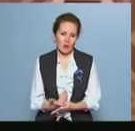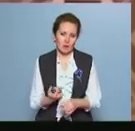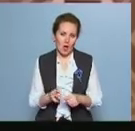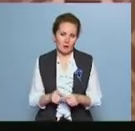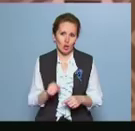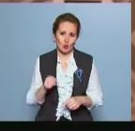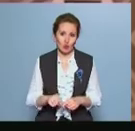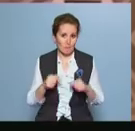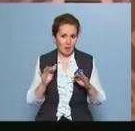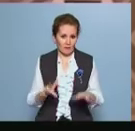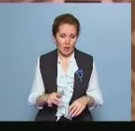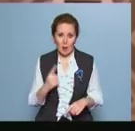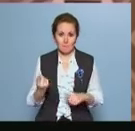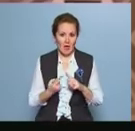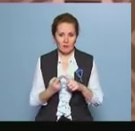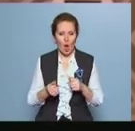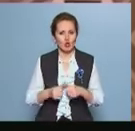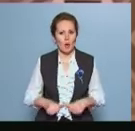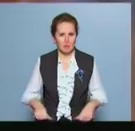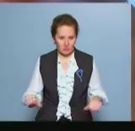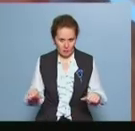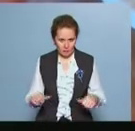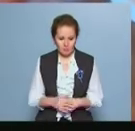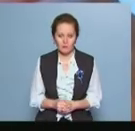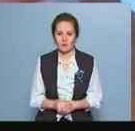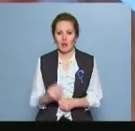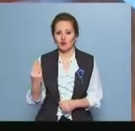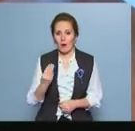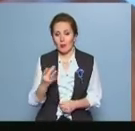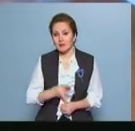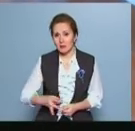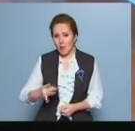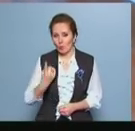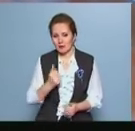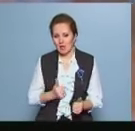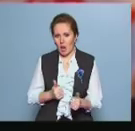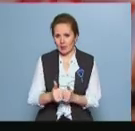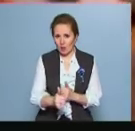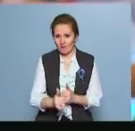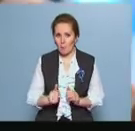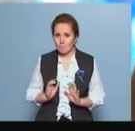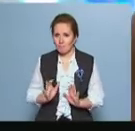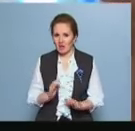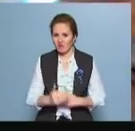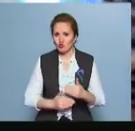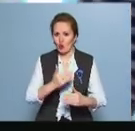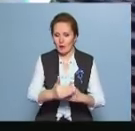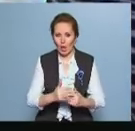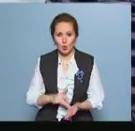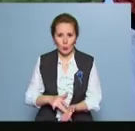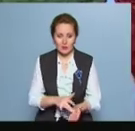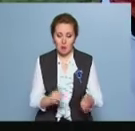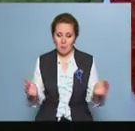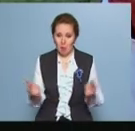что провели уже первый оргкомитет внутри деревни. Шарканский район – один из лидеров продвижения туризма. Только на «Бык-бык» в маленькую